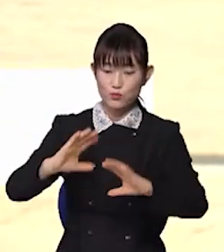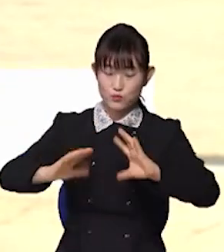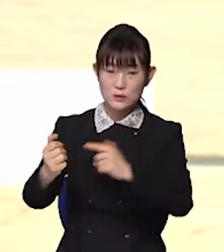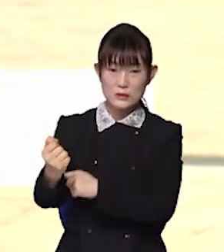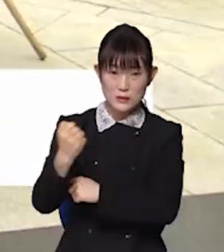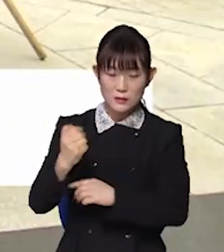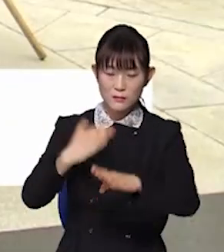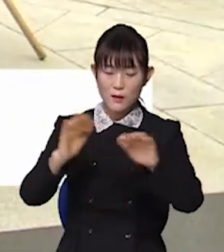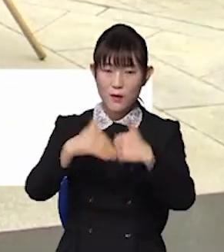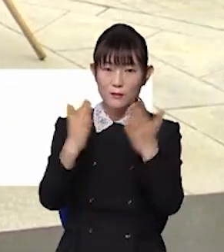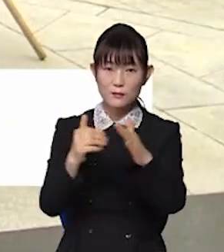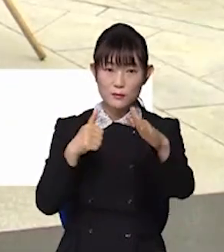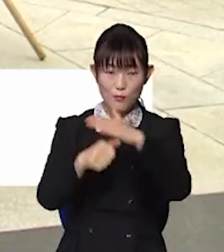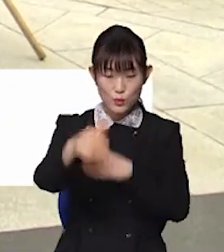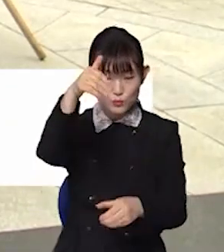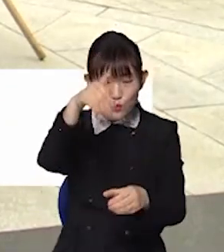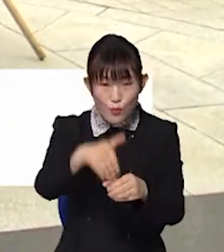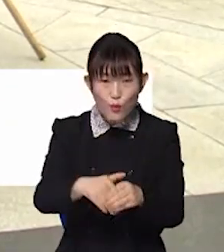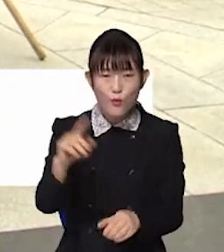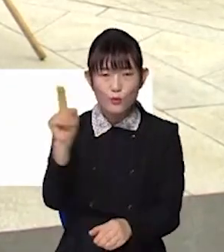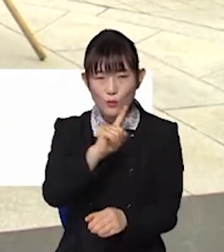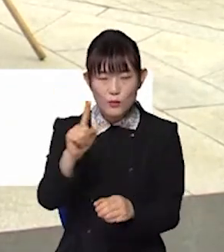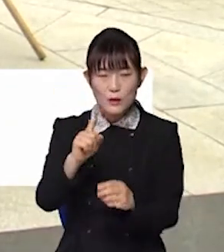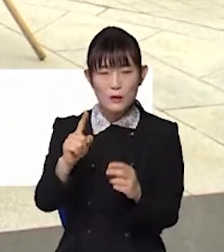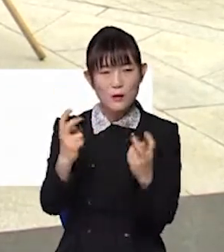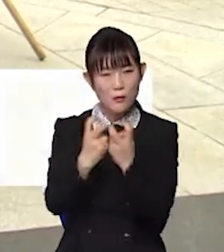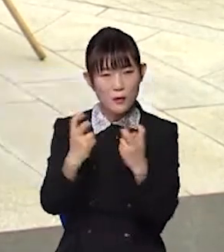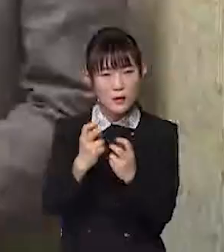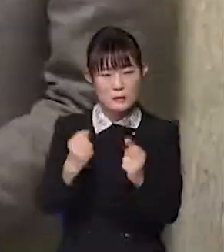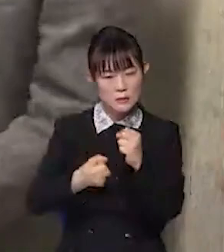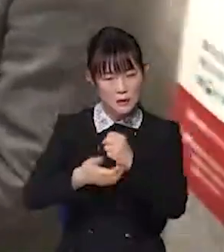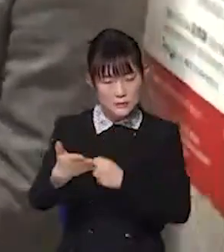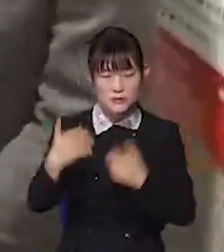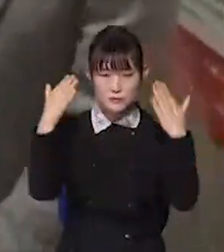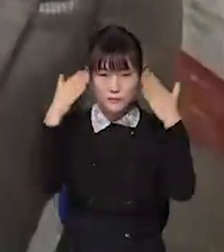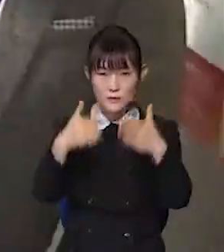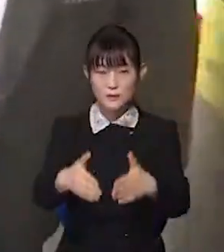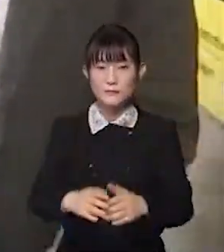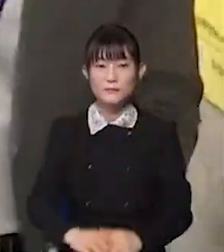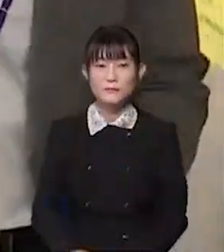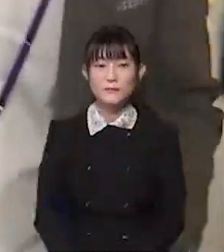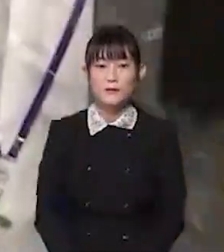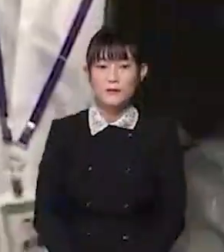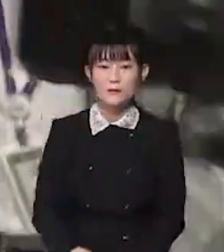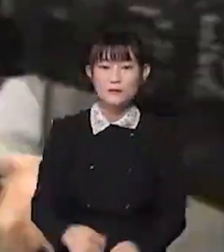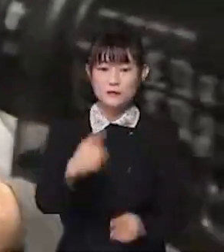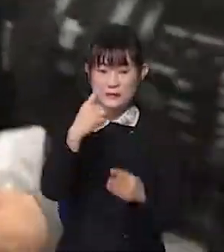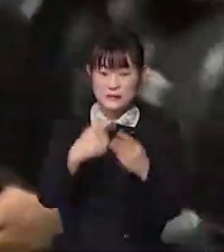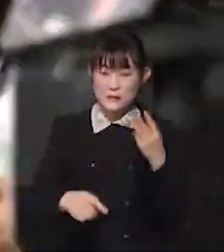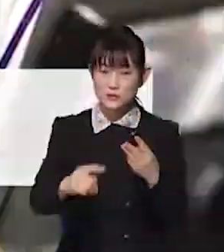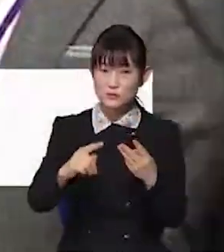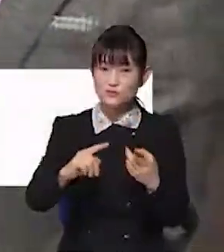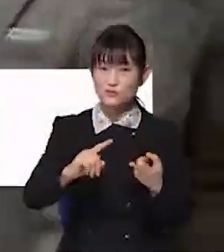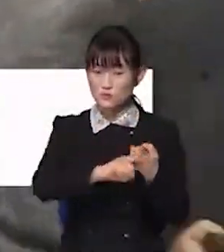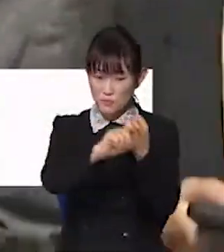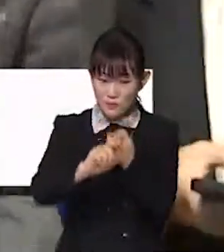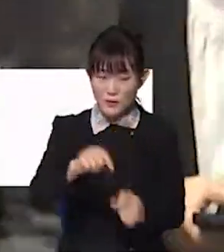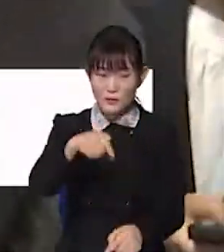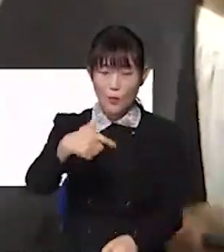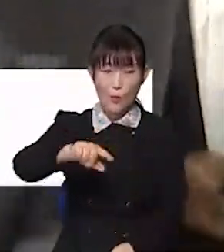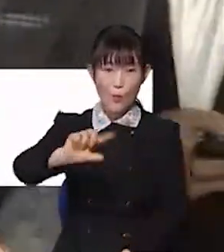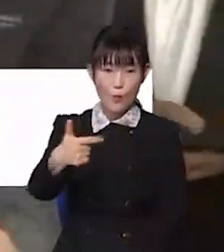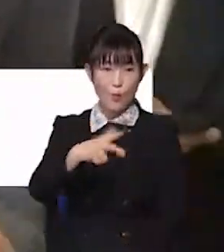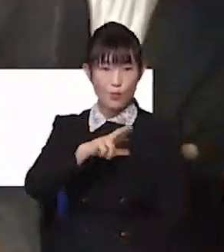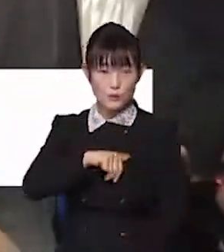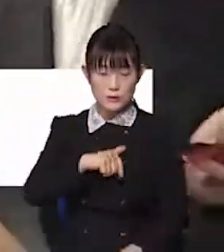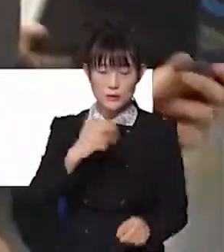국민의힘 당대표 선거 구도에 어떤 영향을 미칠지 주목됩니다. 친윤 후보권에서는 윤핵관인 공성동